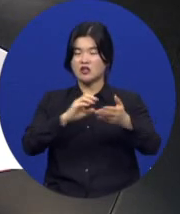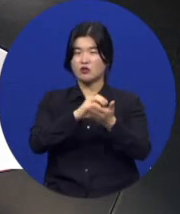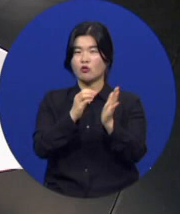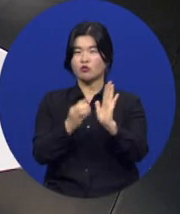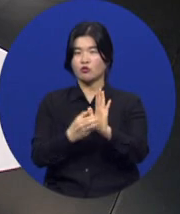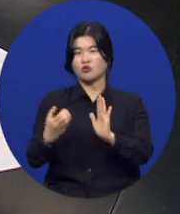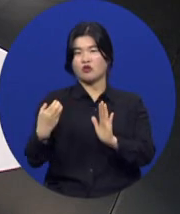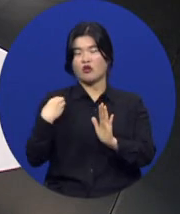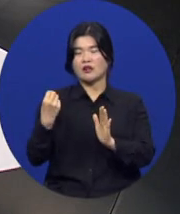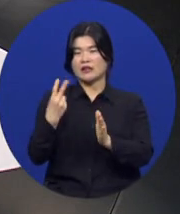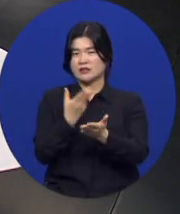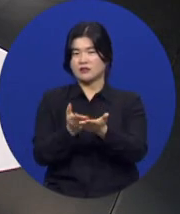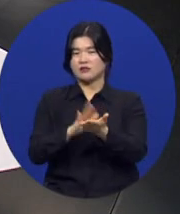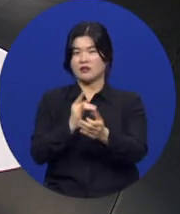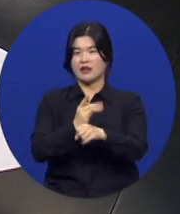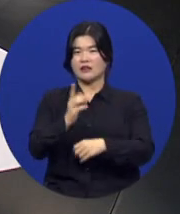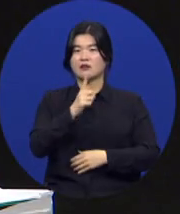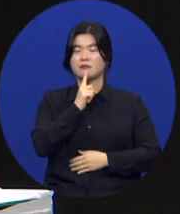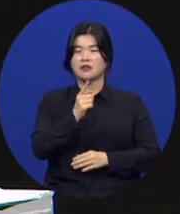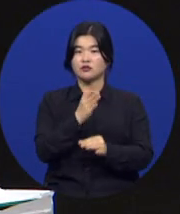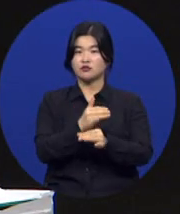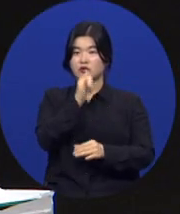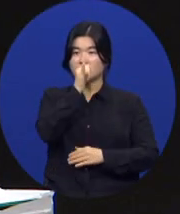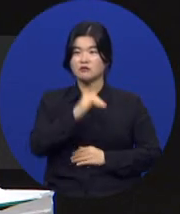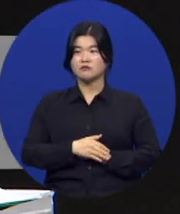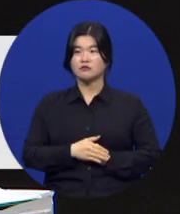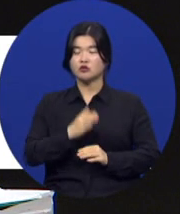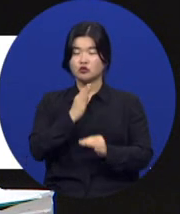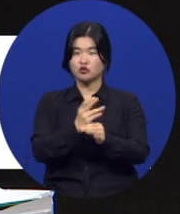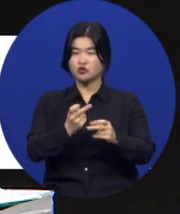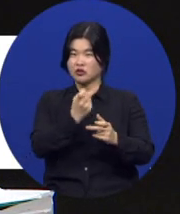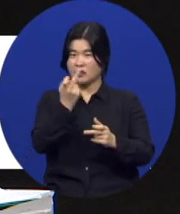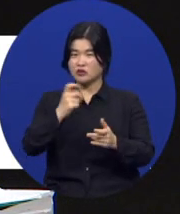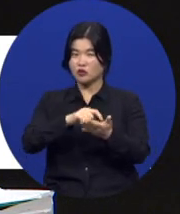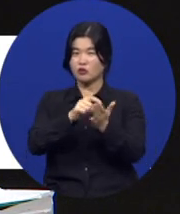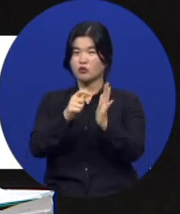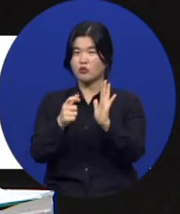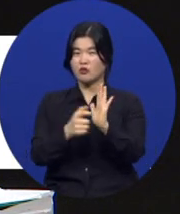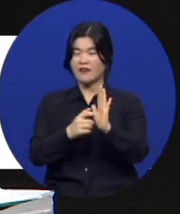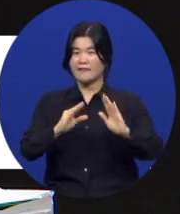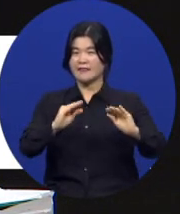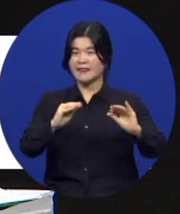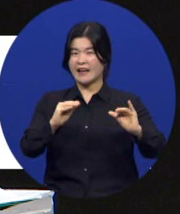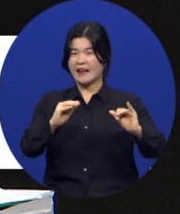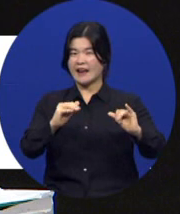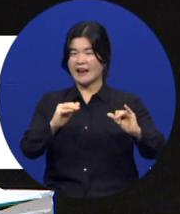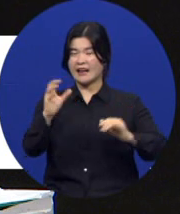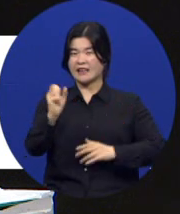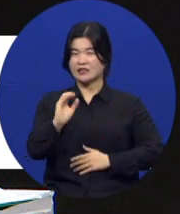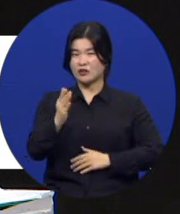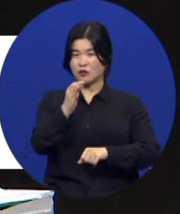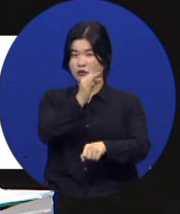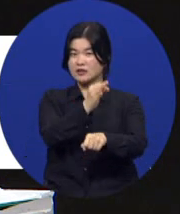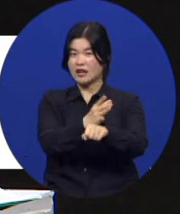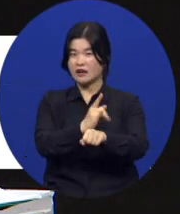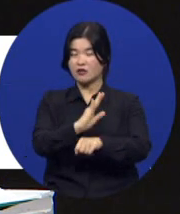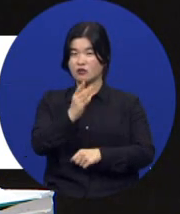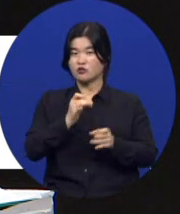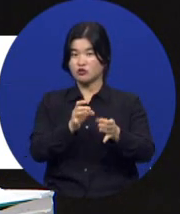역할을 재정립해야 한다고 강조했습니다 중산간 의 대규모 터지 를 비축해 서 매입해서